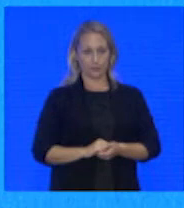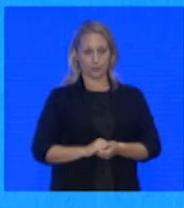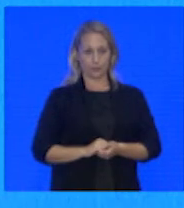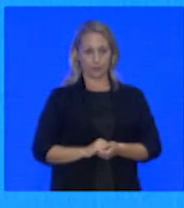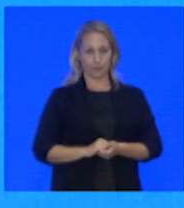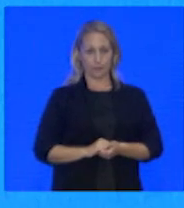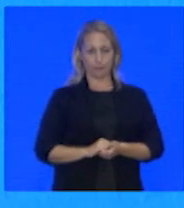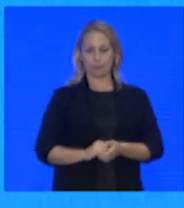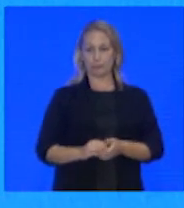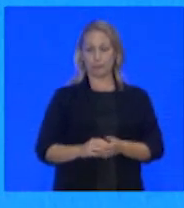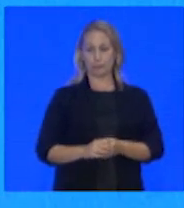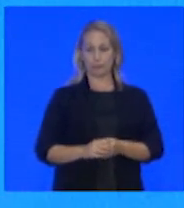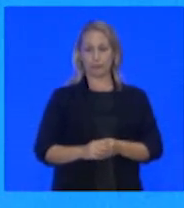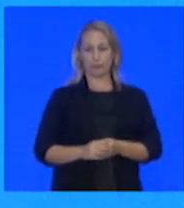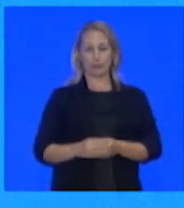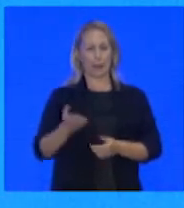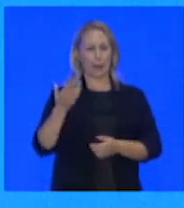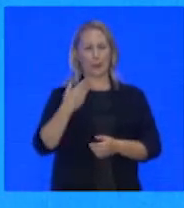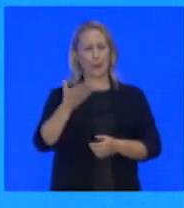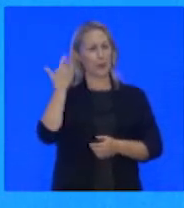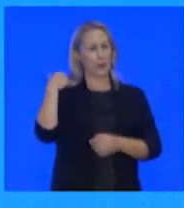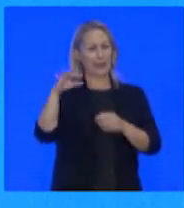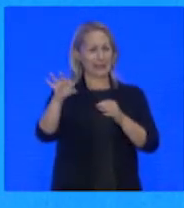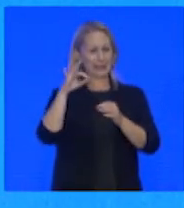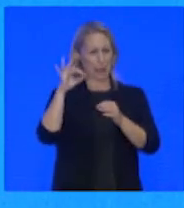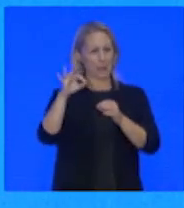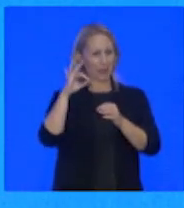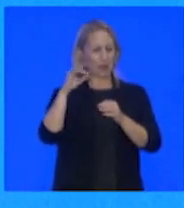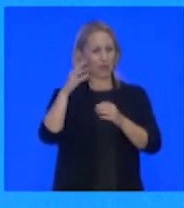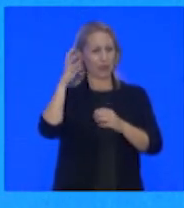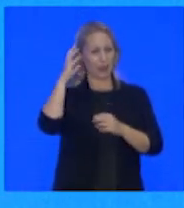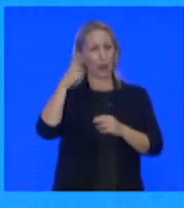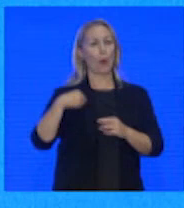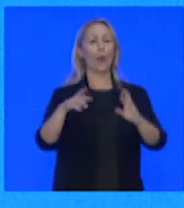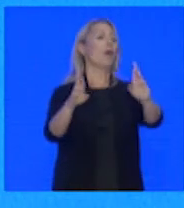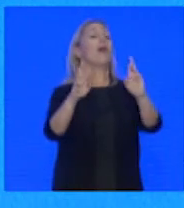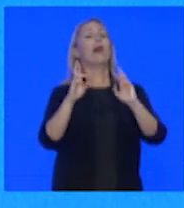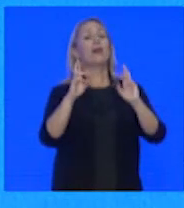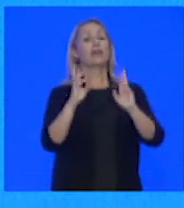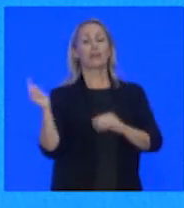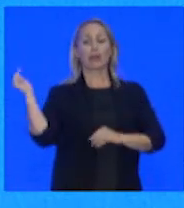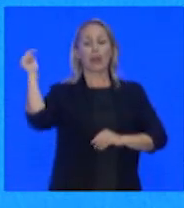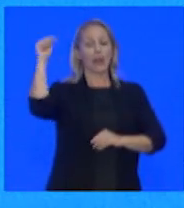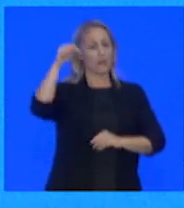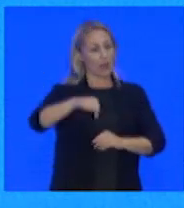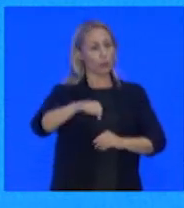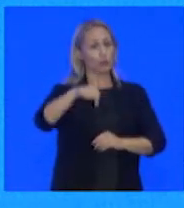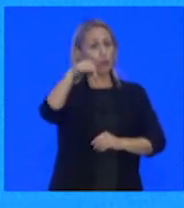τον περασμένο Σεπτέμβριο είχα ευχηθεί να ξανασυναντηθούμε φέτος